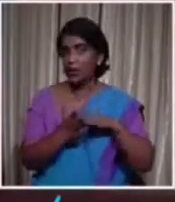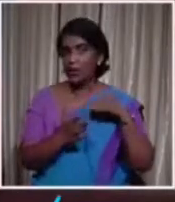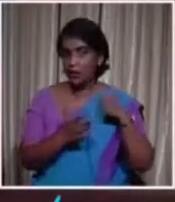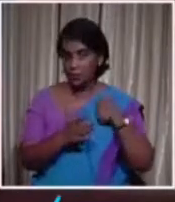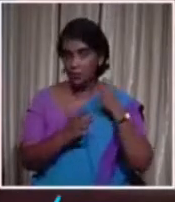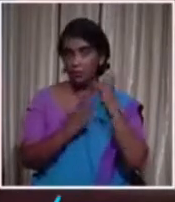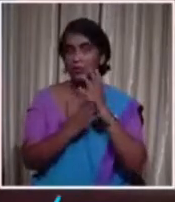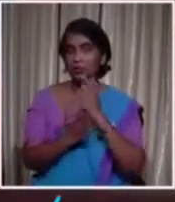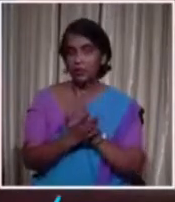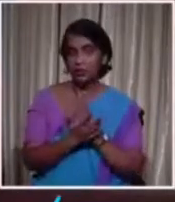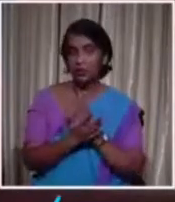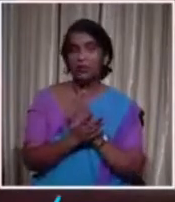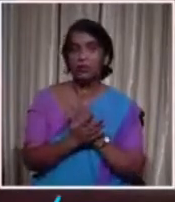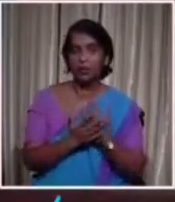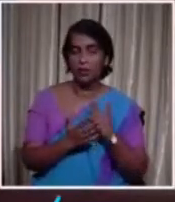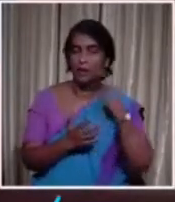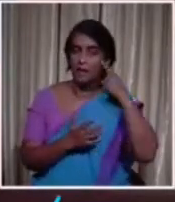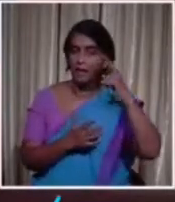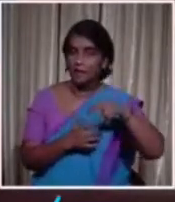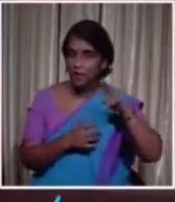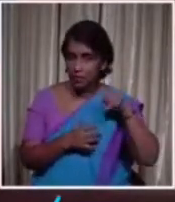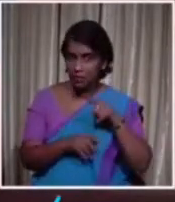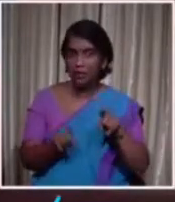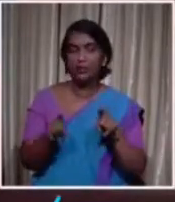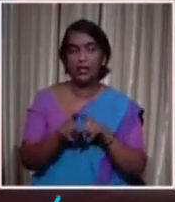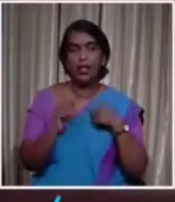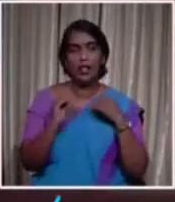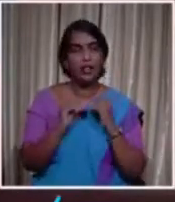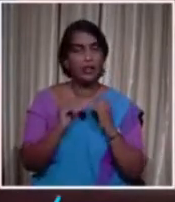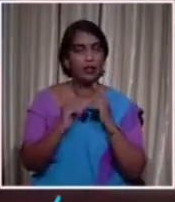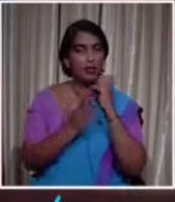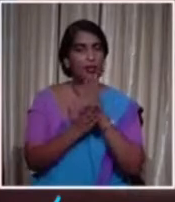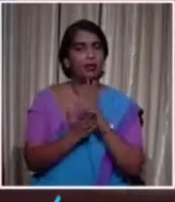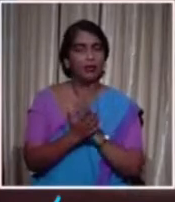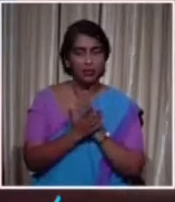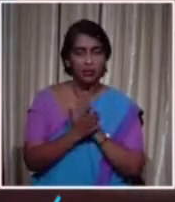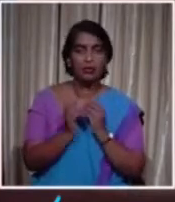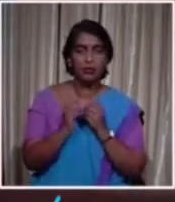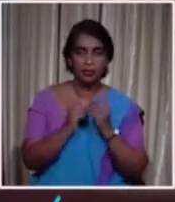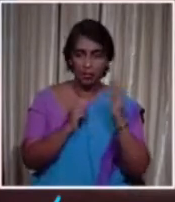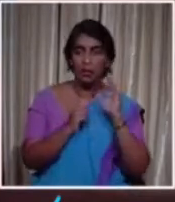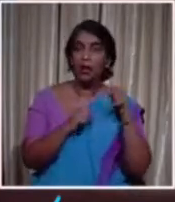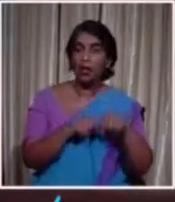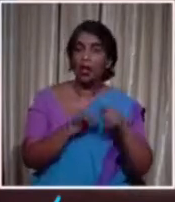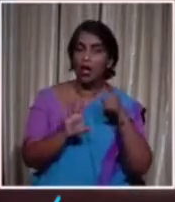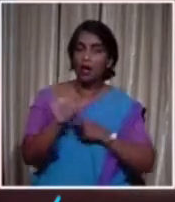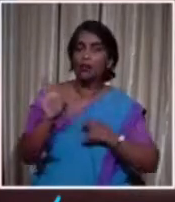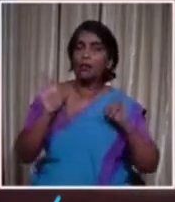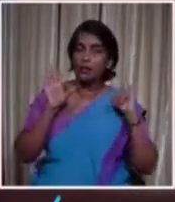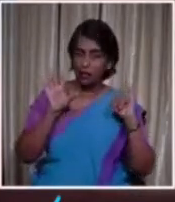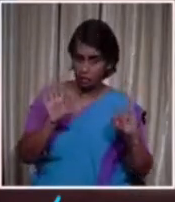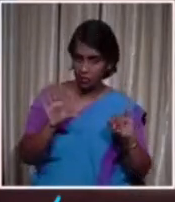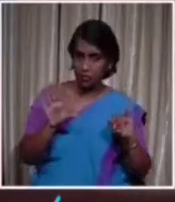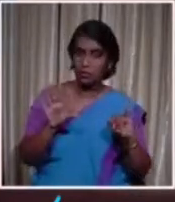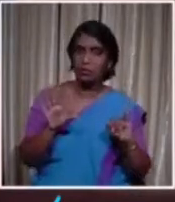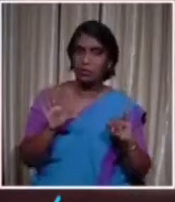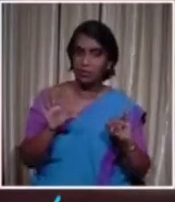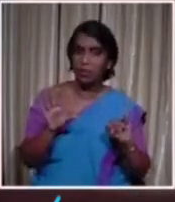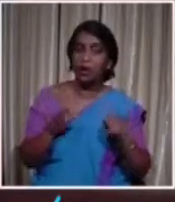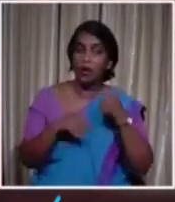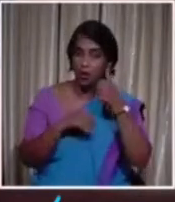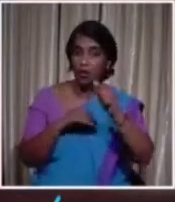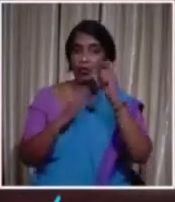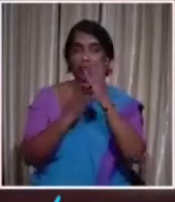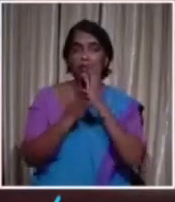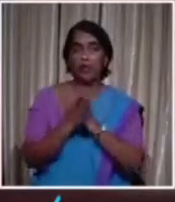व्यवस्था मगे विश्वास हटे मेरा गेलपेन व्यवस्था हे व्यवस्था अब और दुहा तिबुने हम व्यवस्था